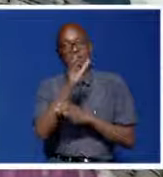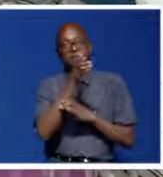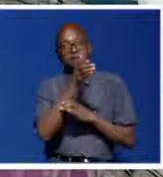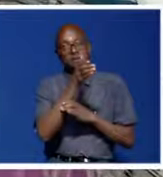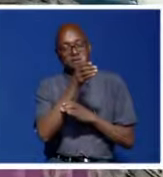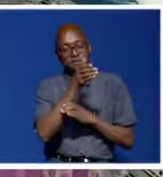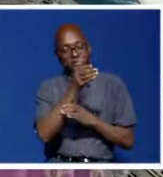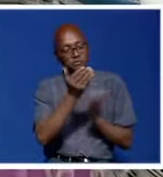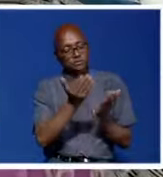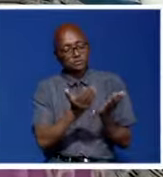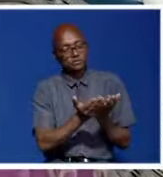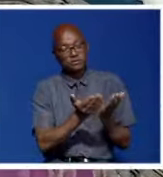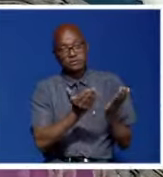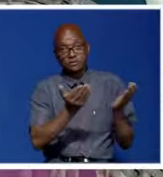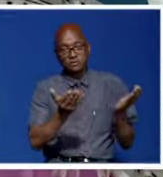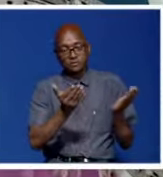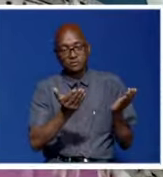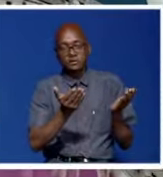maiti.